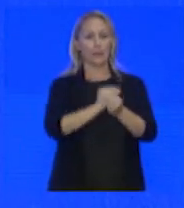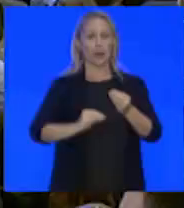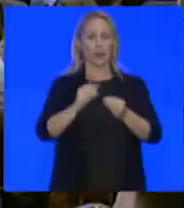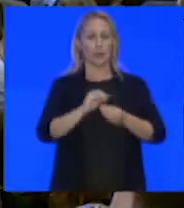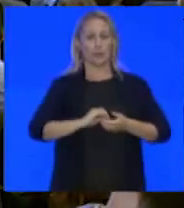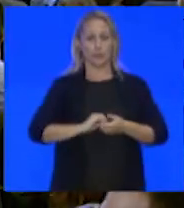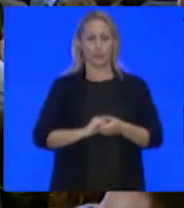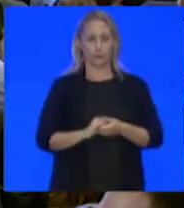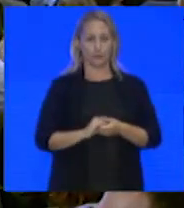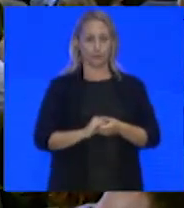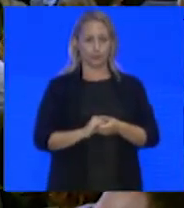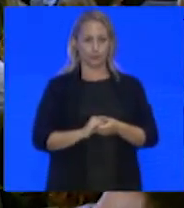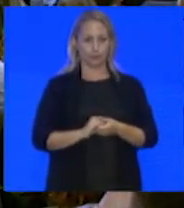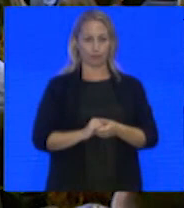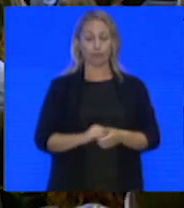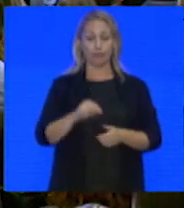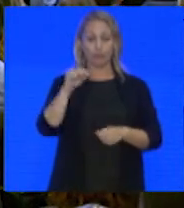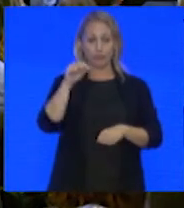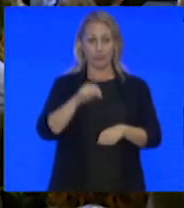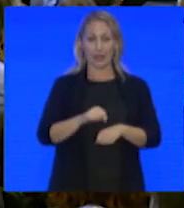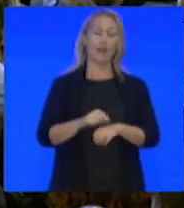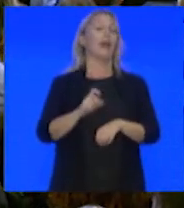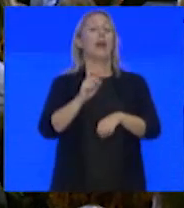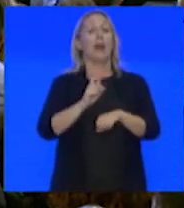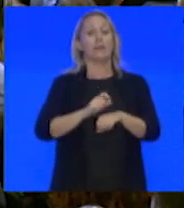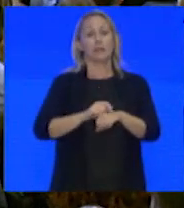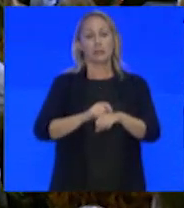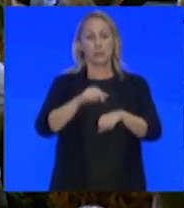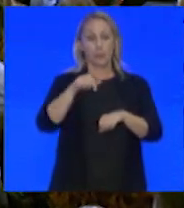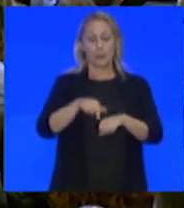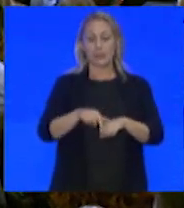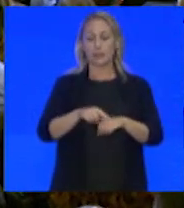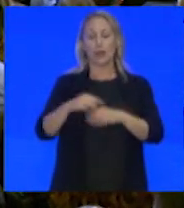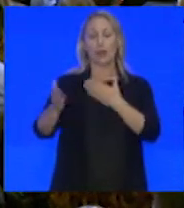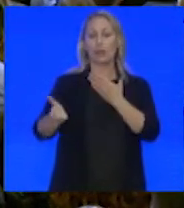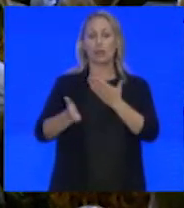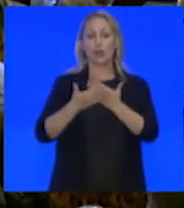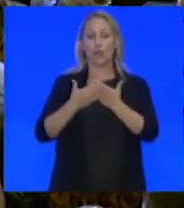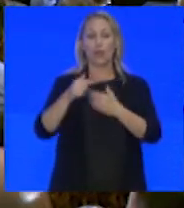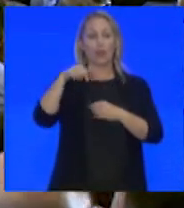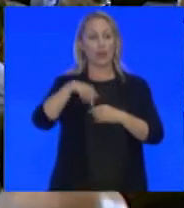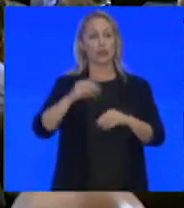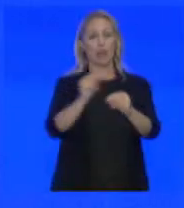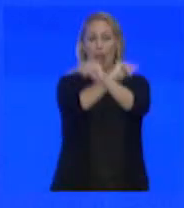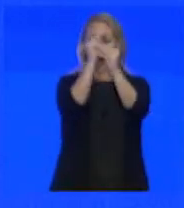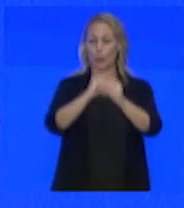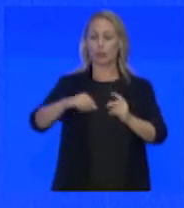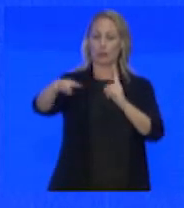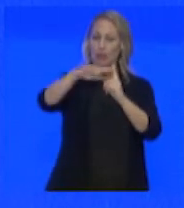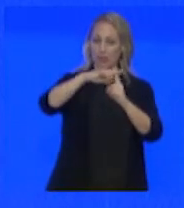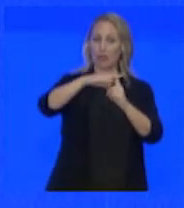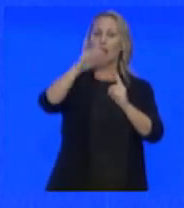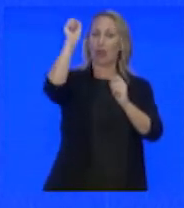αξιοπιστία. Και στην κατάλληλη συγκυρία και με όπλο τα θετικά μας αποτελέσματα,